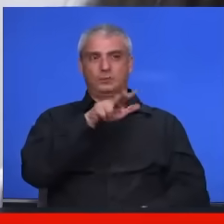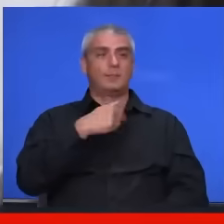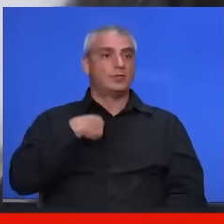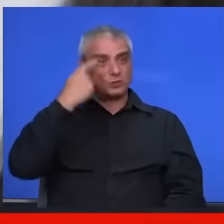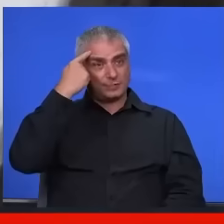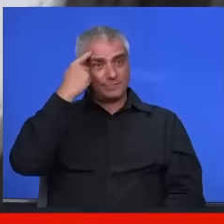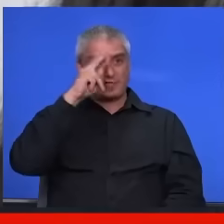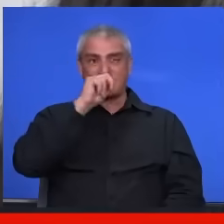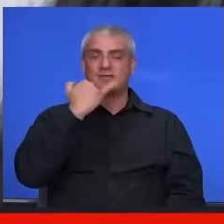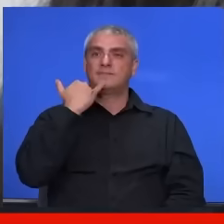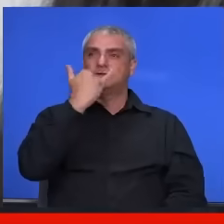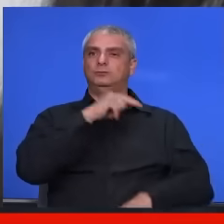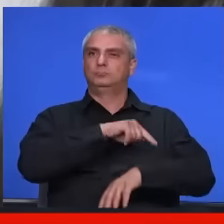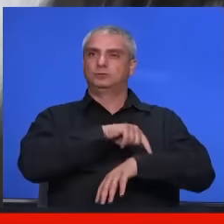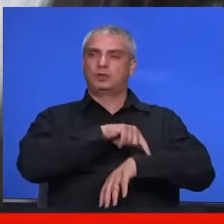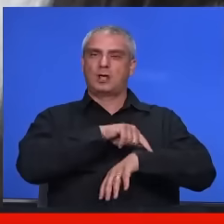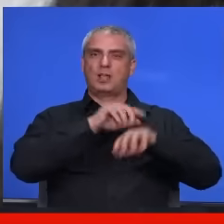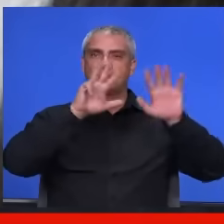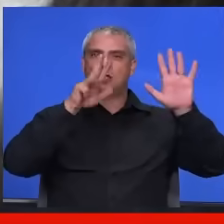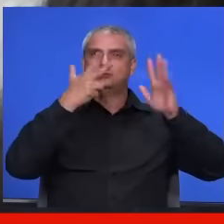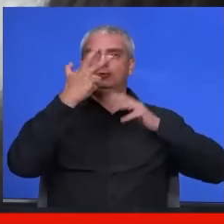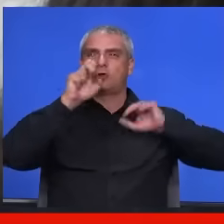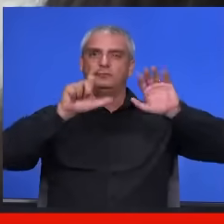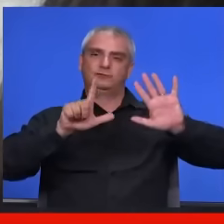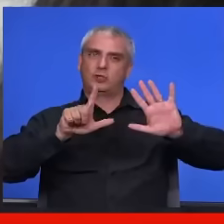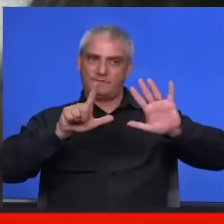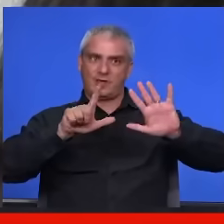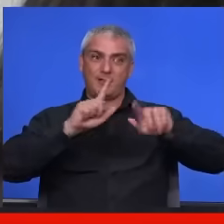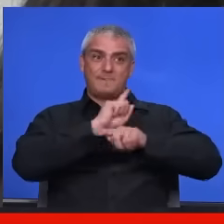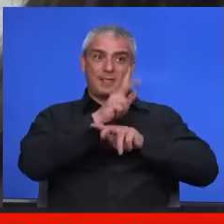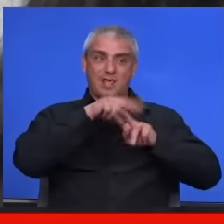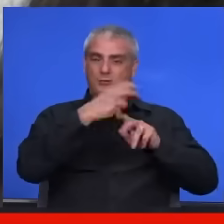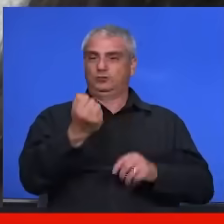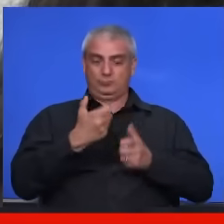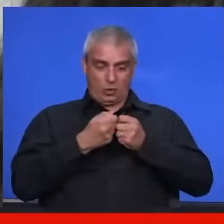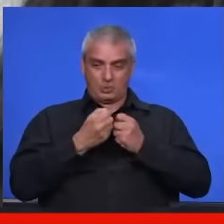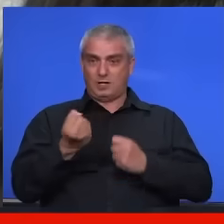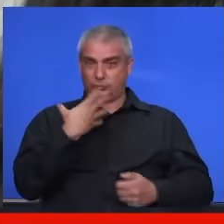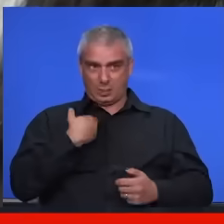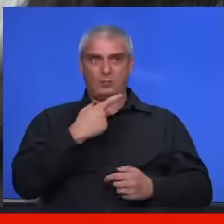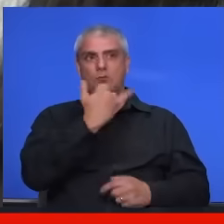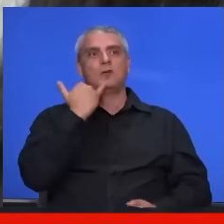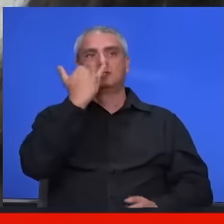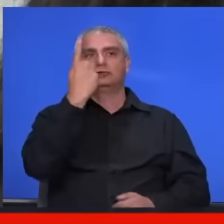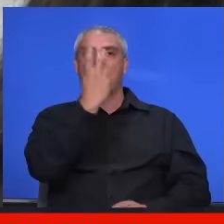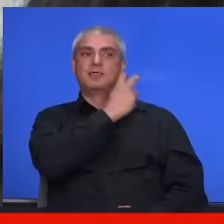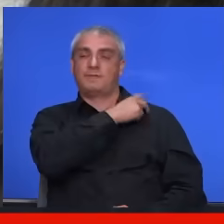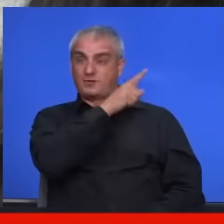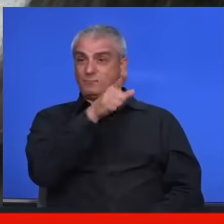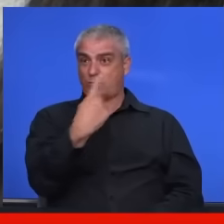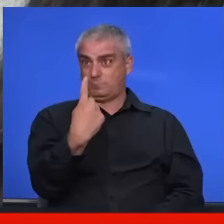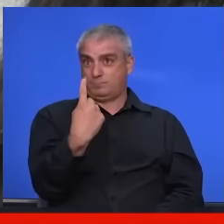אנחנו יודעים שנתיב התקשר ב-9:37 מיד אחרי שהוא שלח לנו הודעה. התקשר לאחד המפקדים והוא